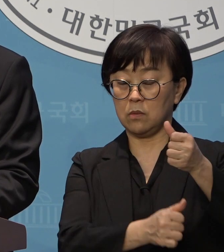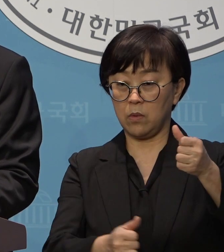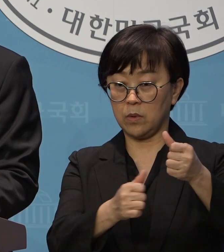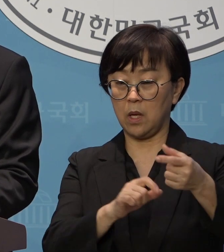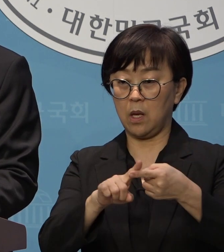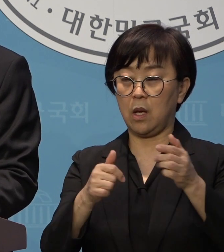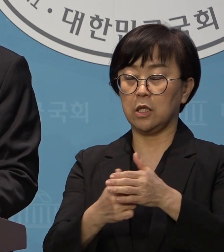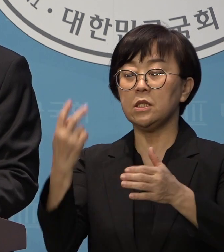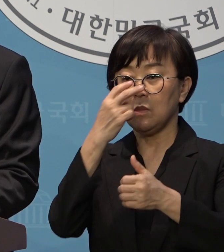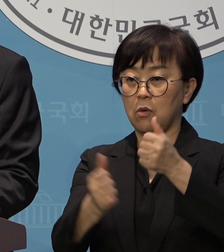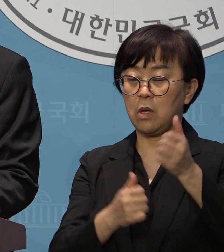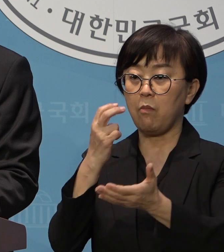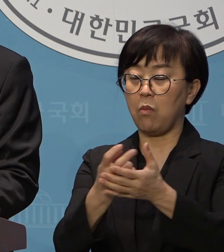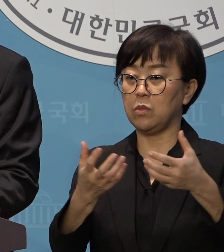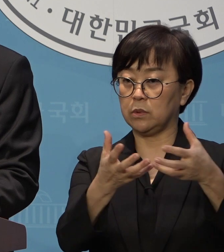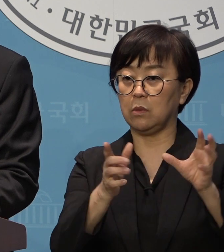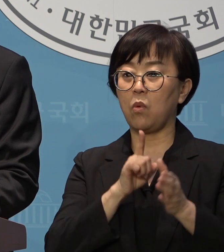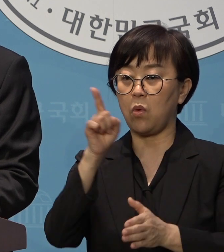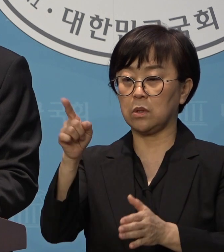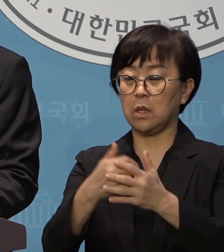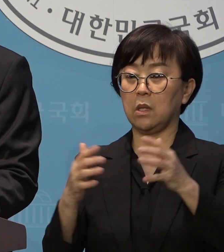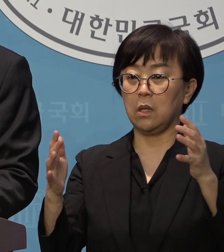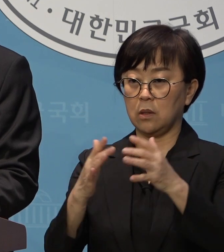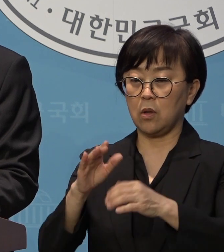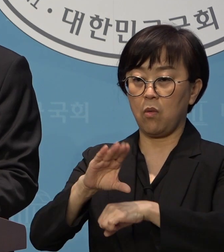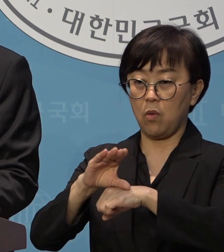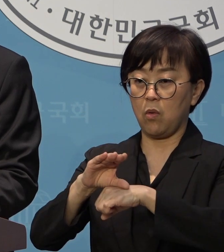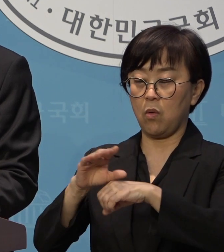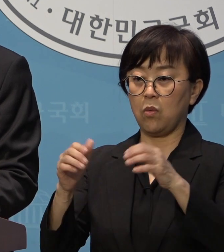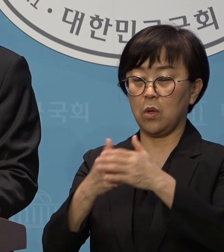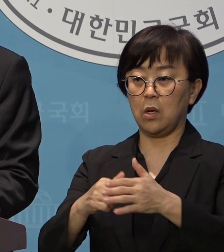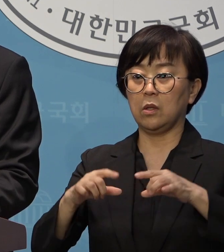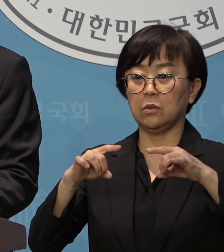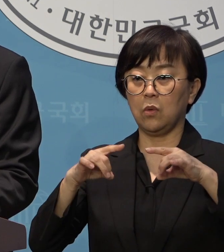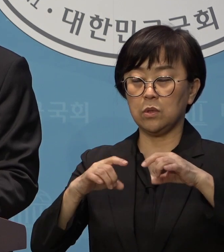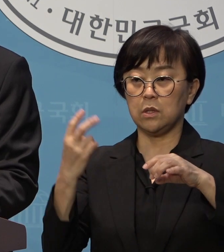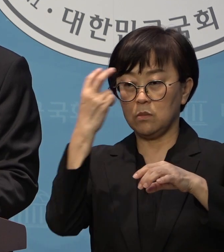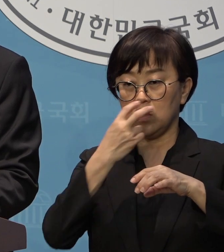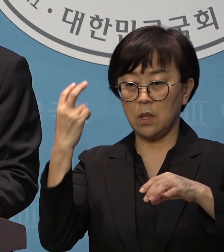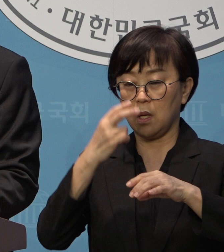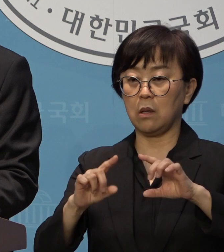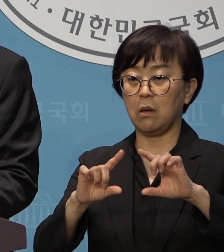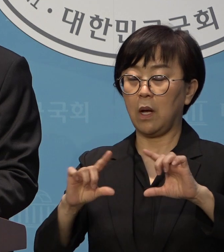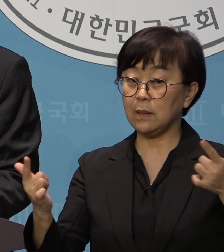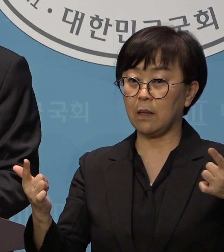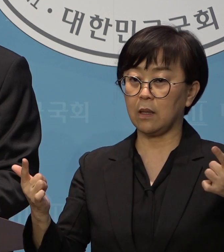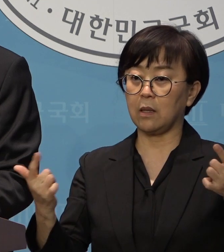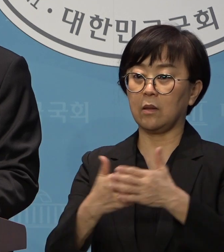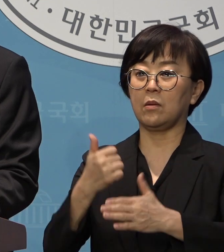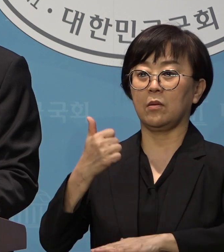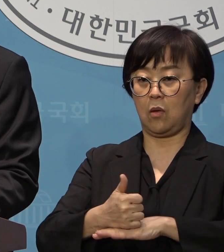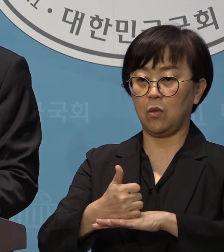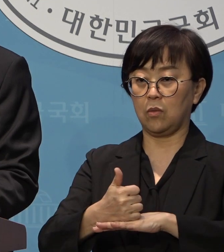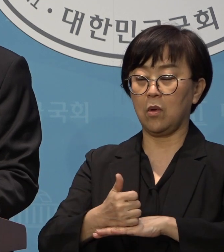방송통신심의위원회 법무팀도 보고서에 인터넷 언론은 통신심의의 대상이 아니라고 명시했지만